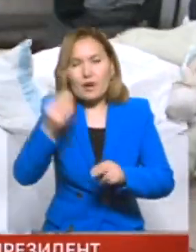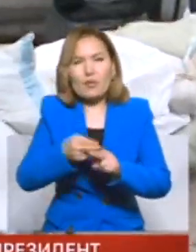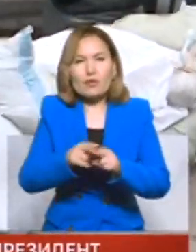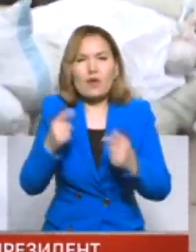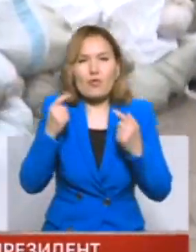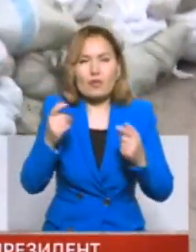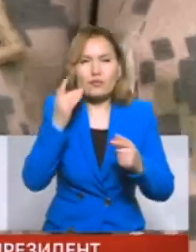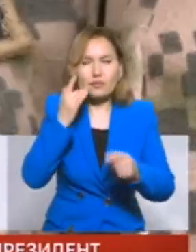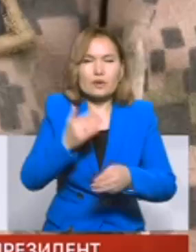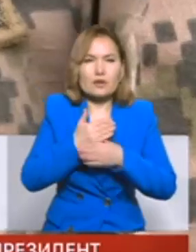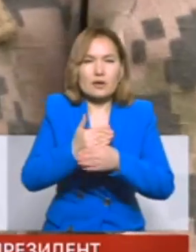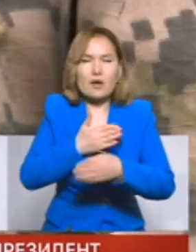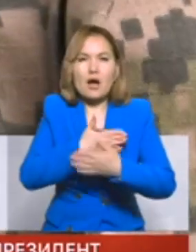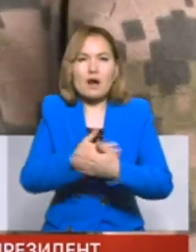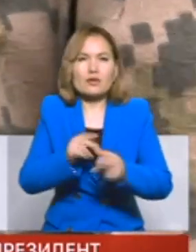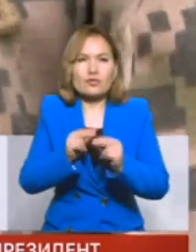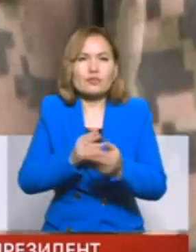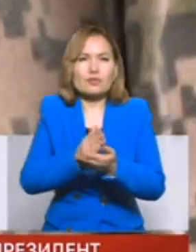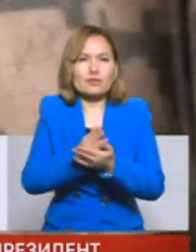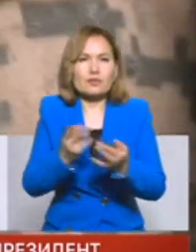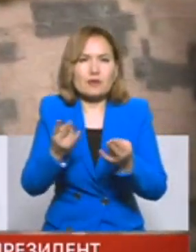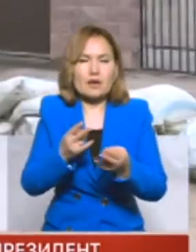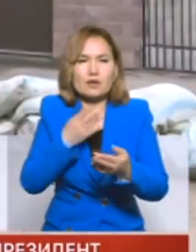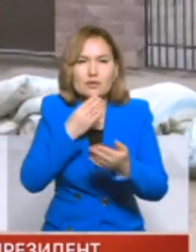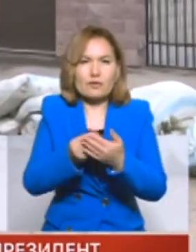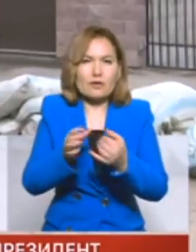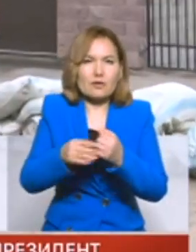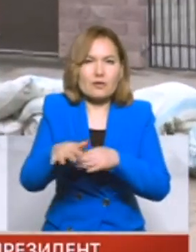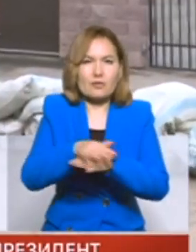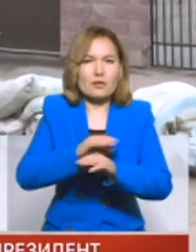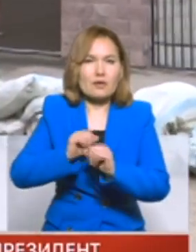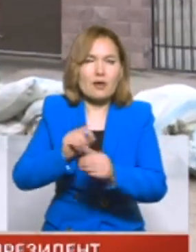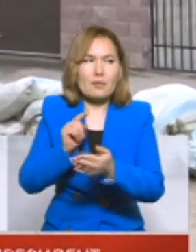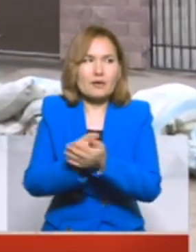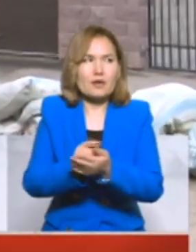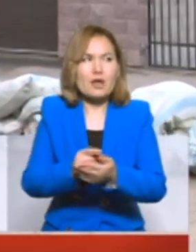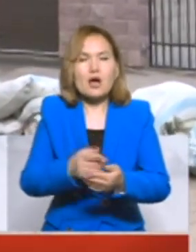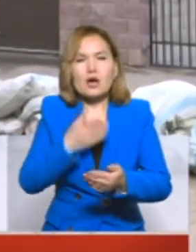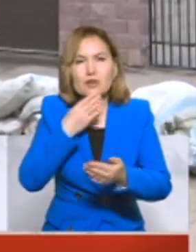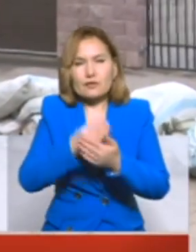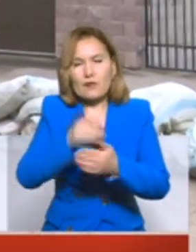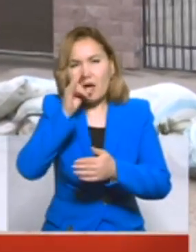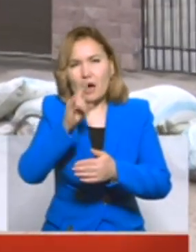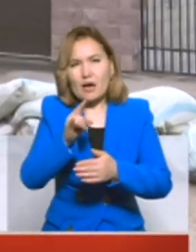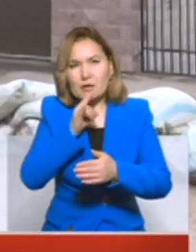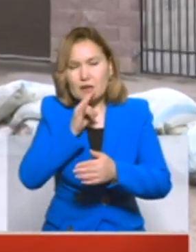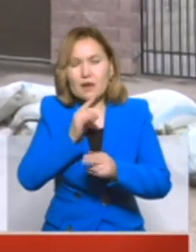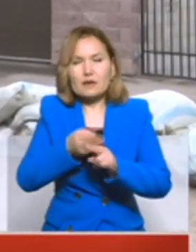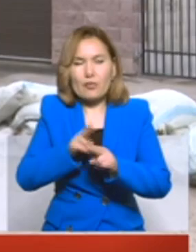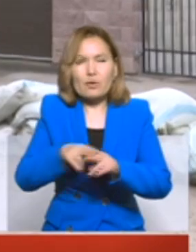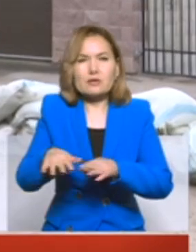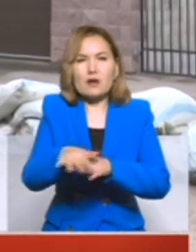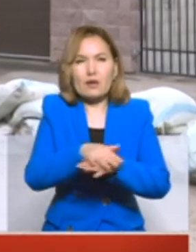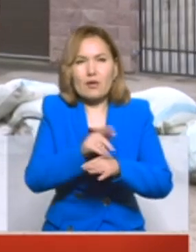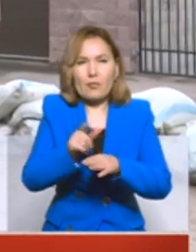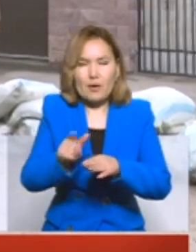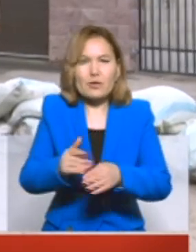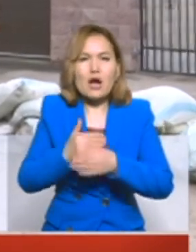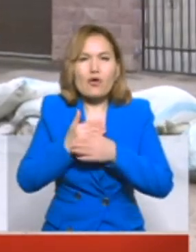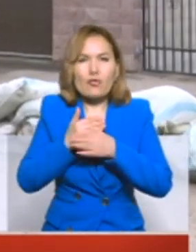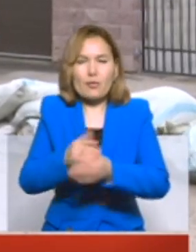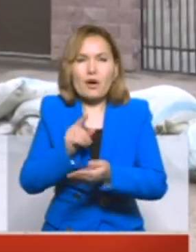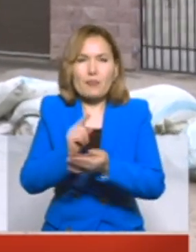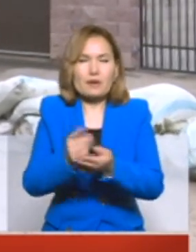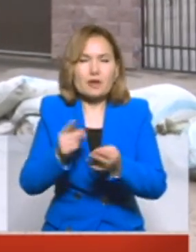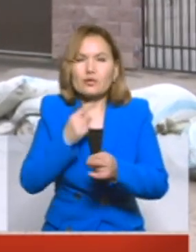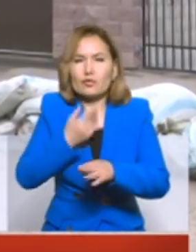міндетімізді адал атқаруымыз керек дейді. Еліміз, жеріміз деп осындай басына күн туған кезде бұндай жұмысты